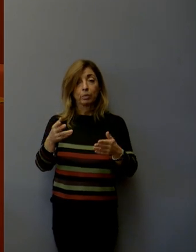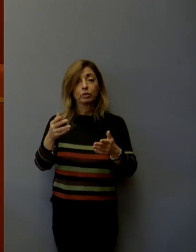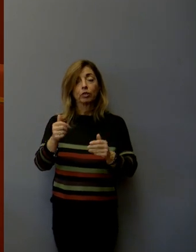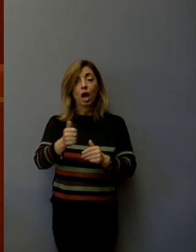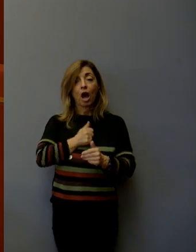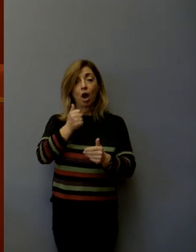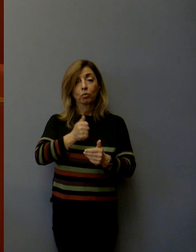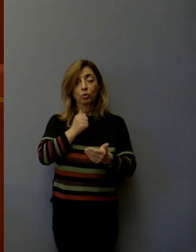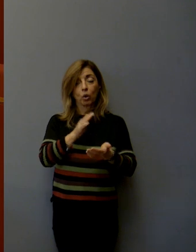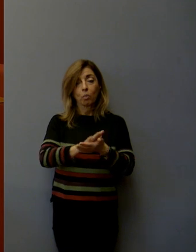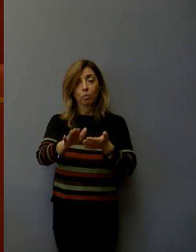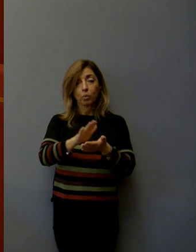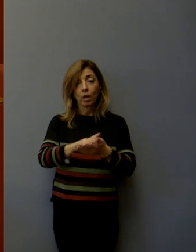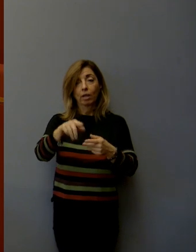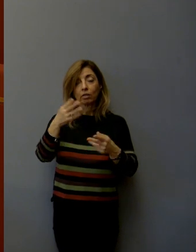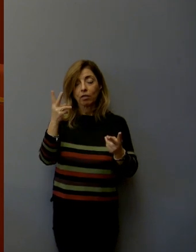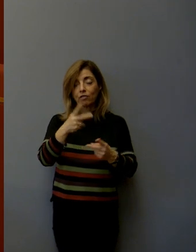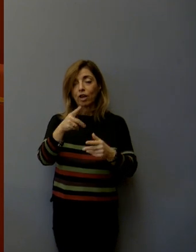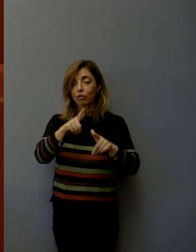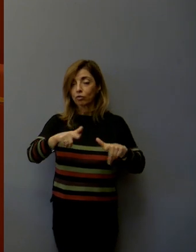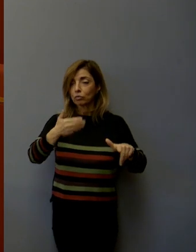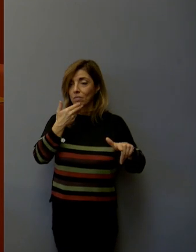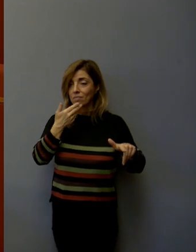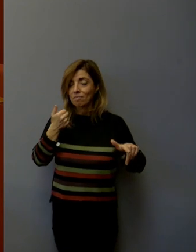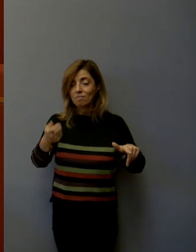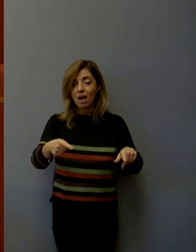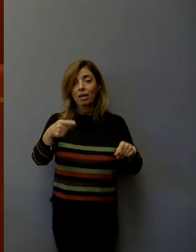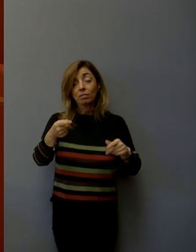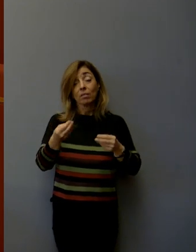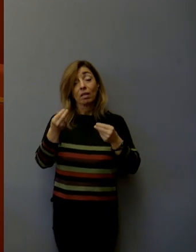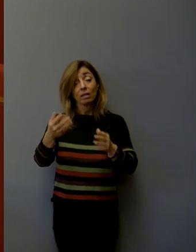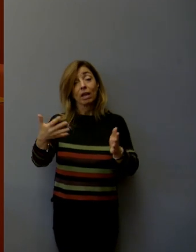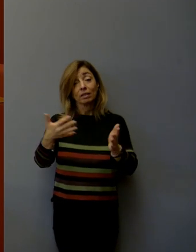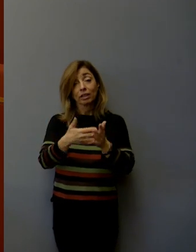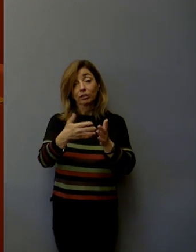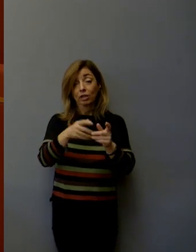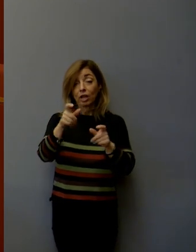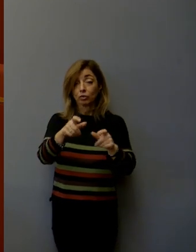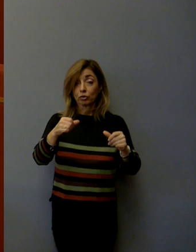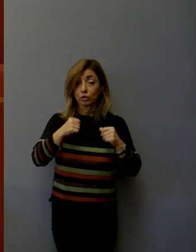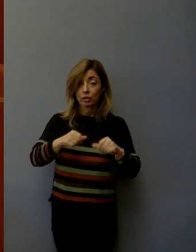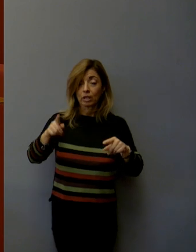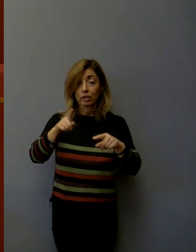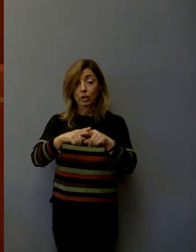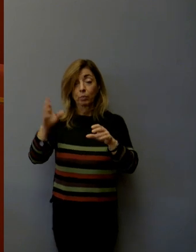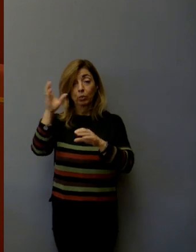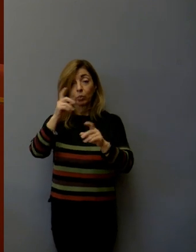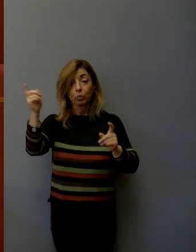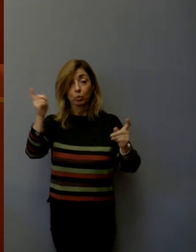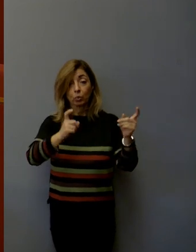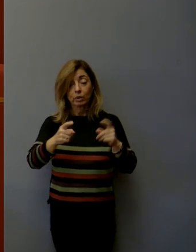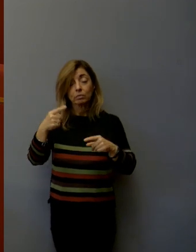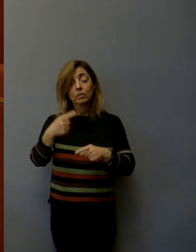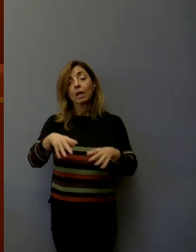Vespasiani presenti nella città e disagio che Tale situazione comporta per i cittadini turisti si impegna il sindaco l'aggiunta di